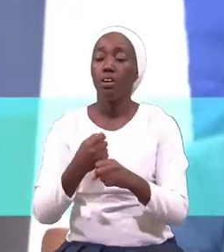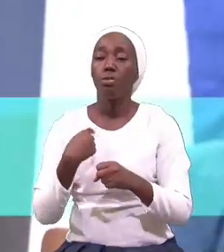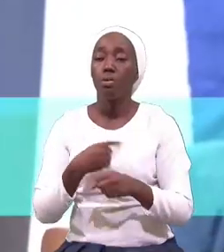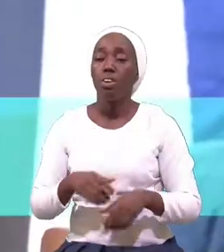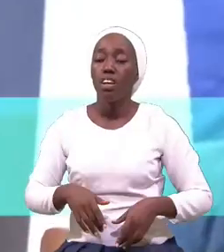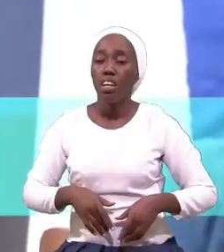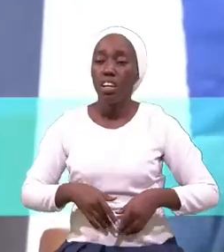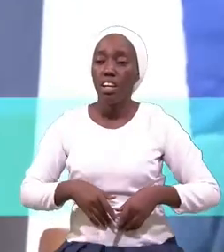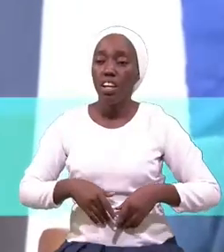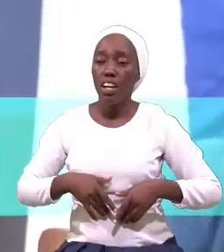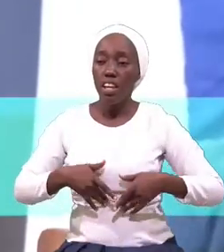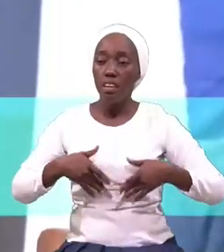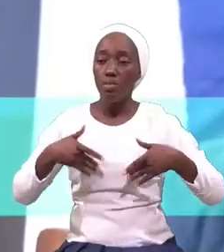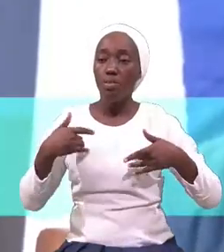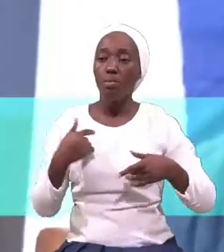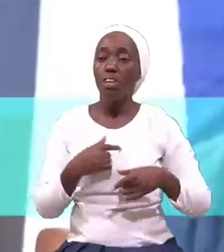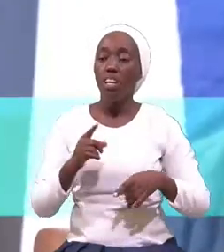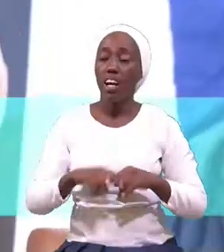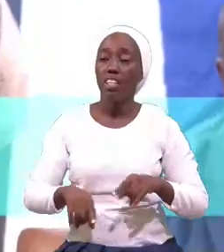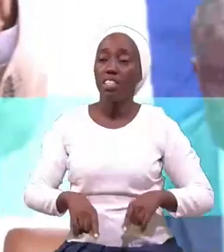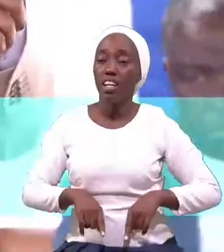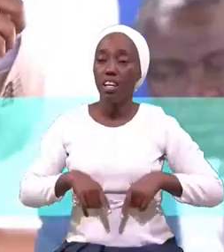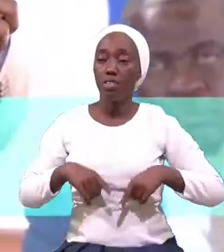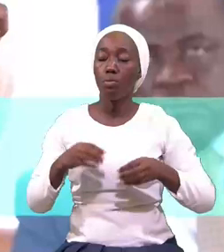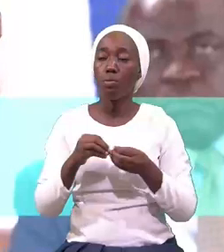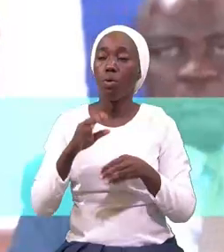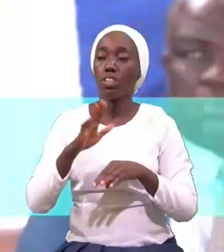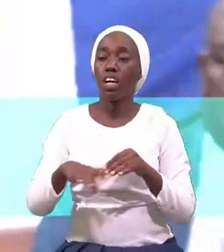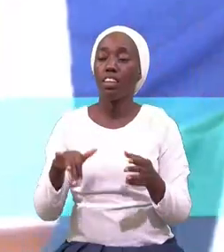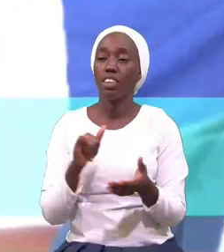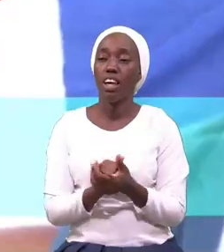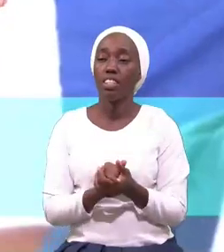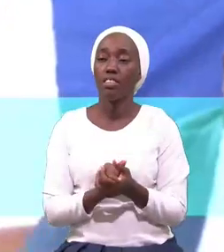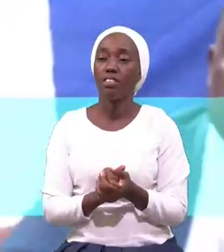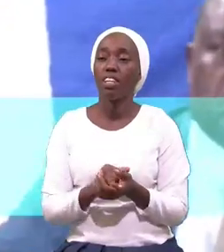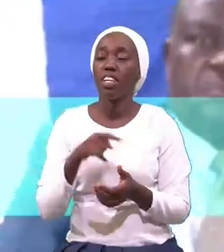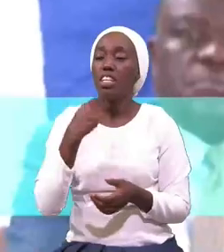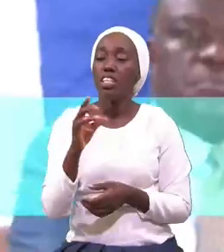Il y a des gens qui pensent que Dieu a fixé le nombre d'années que nous devons vivre et nous ne pouvons pas dépasser cela.